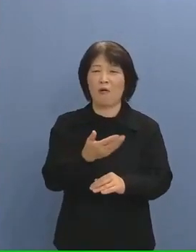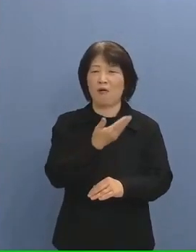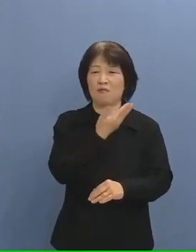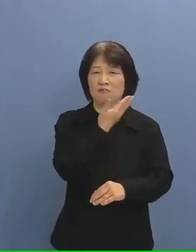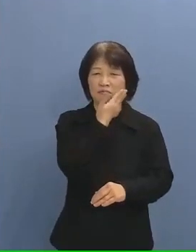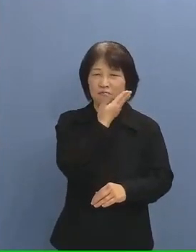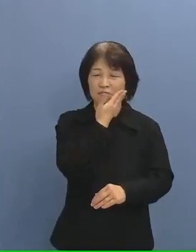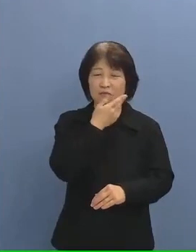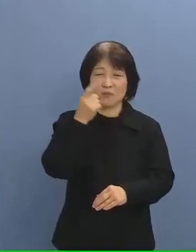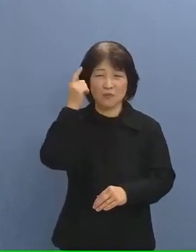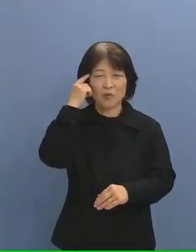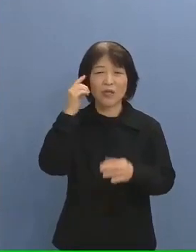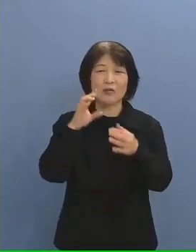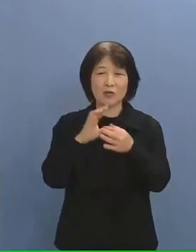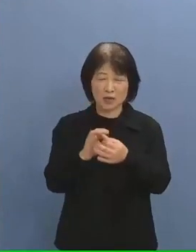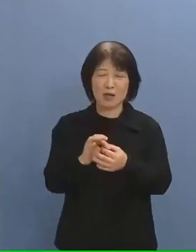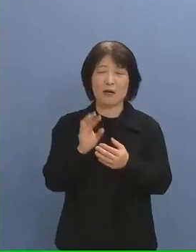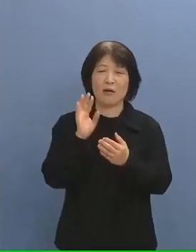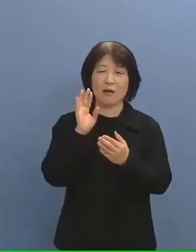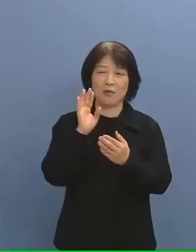こういった形でこれからも